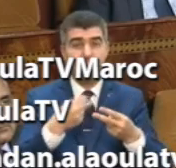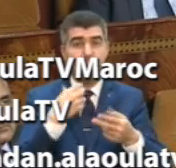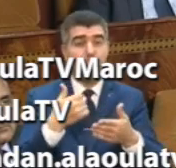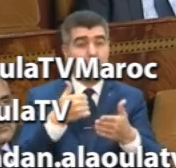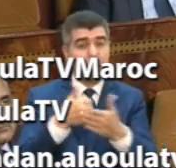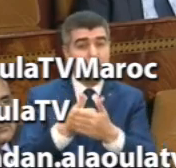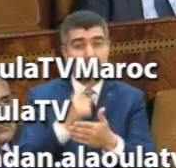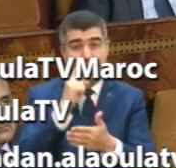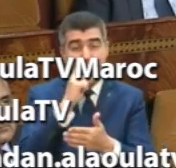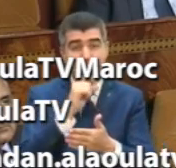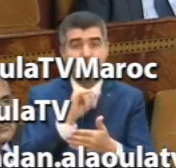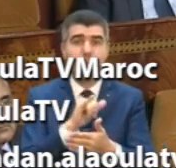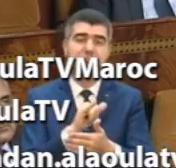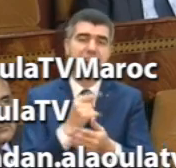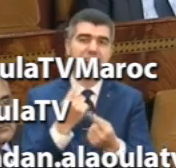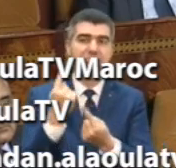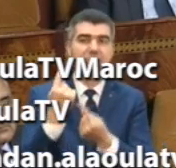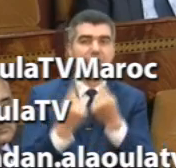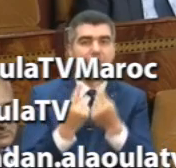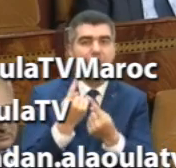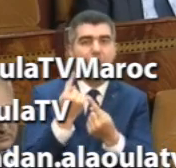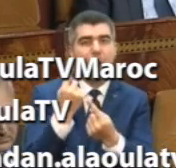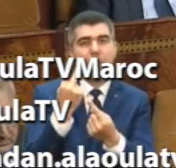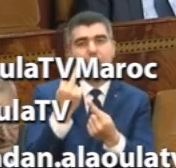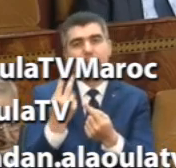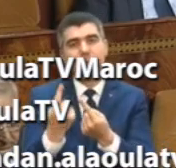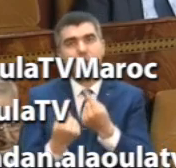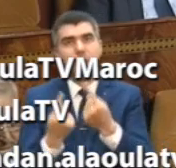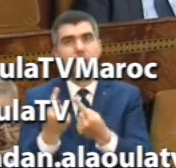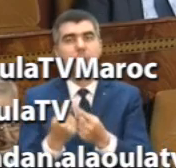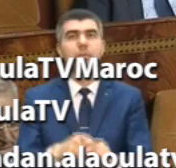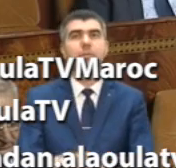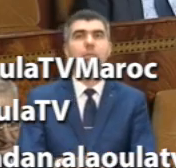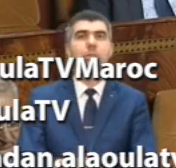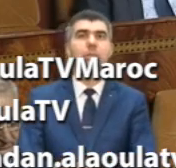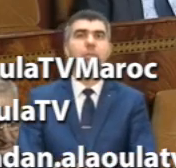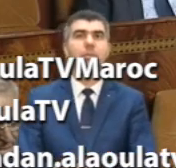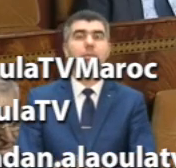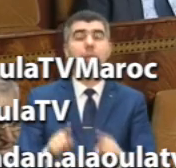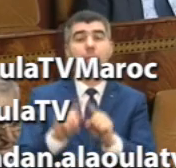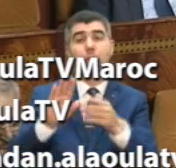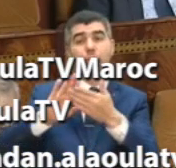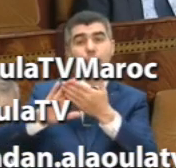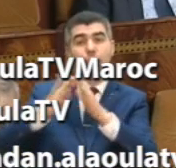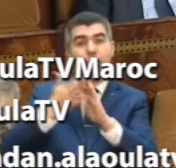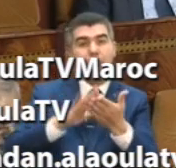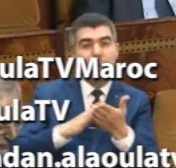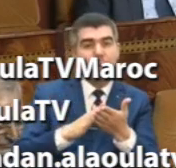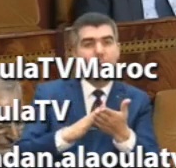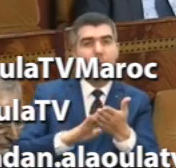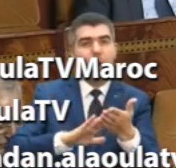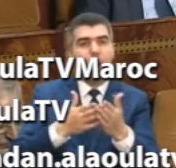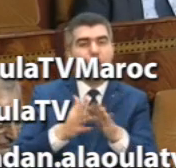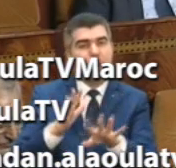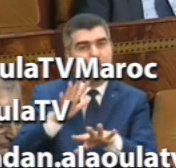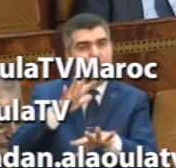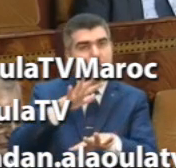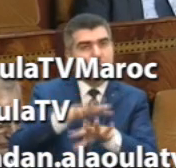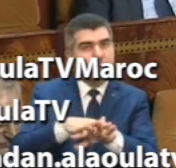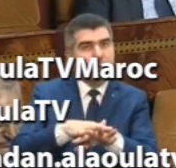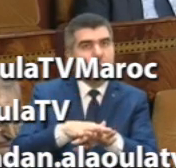الجانب المتعلق اللي هو مهم بزاف ديال ديال ديال الجمعيات والمجتمع المدني،